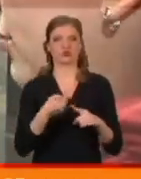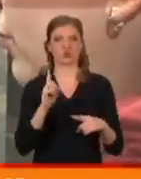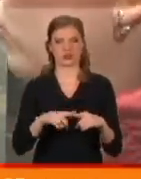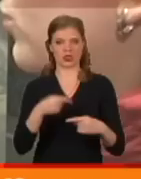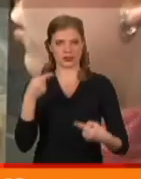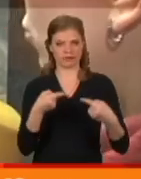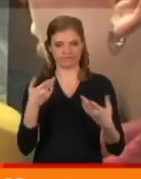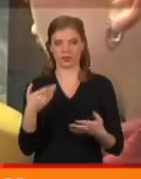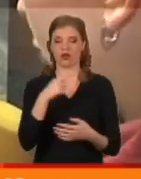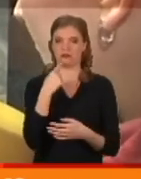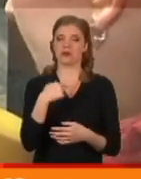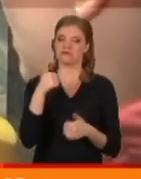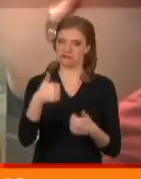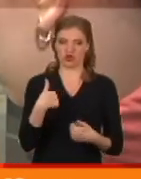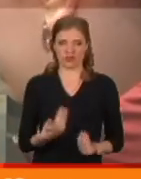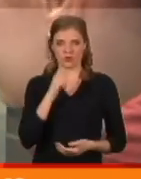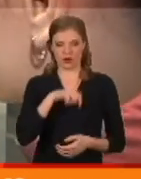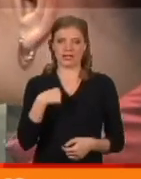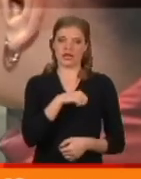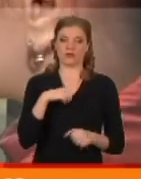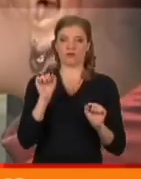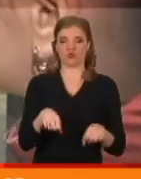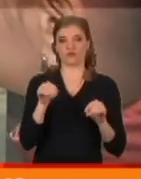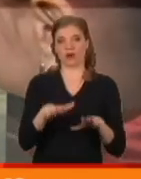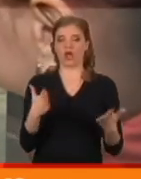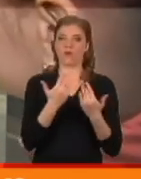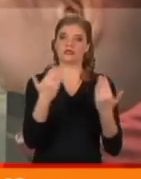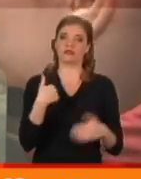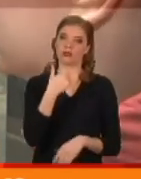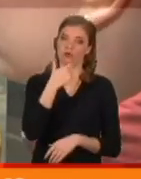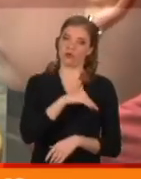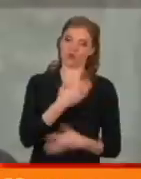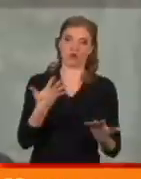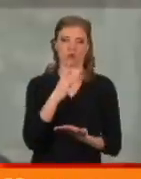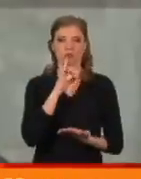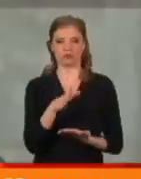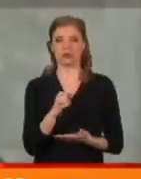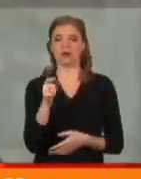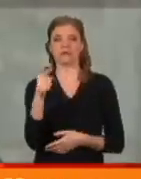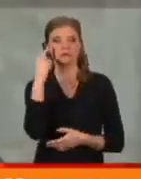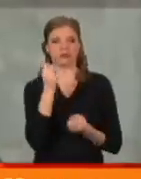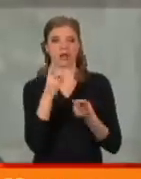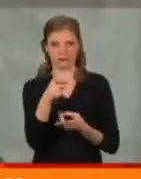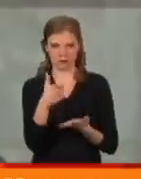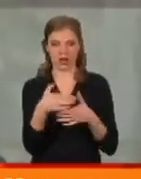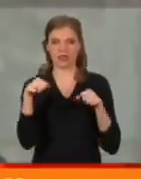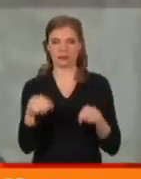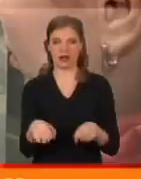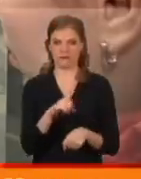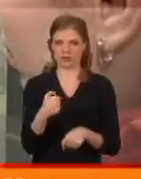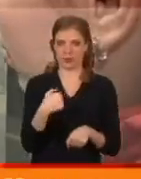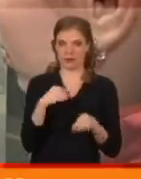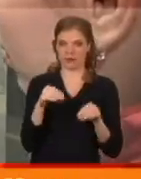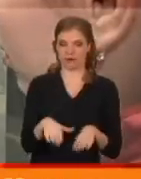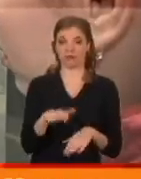суперечить скрепам, я думаю, слава Богу, я живу в Україні, я сама можу вирішувати, яку виставку я буду дивитися, яку не буду. Як ви гадаєте, чи мали ви право за мене вирішувати?